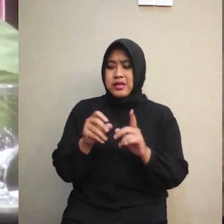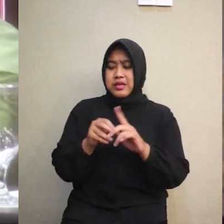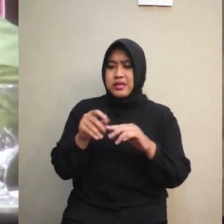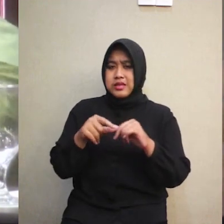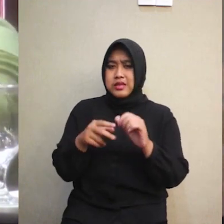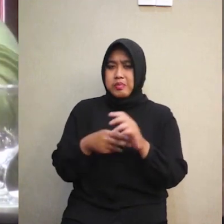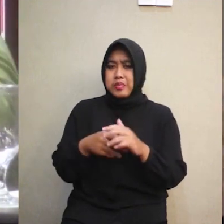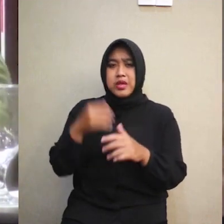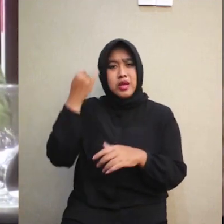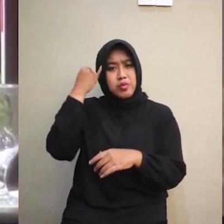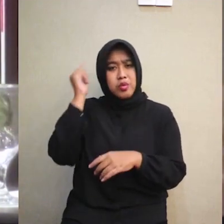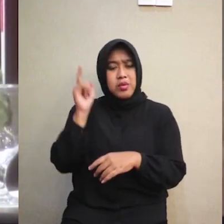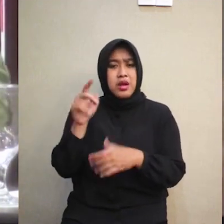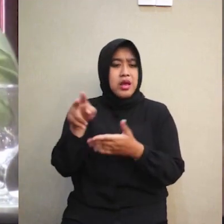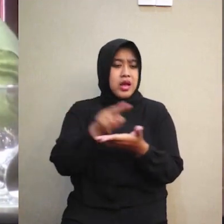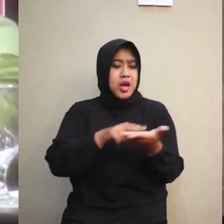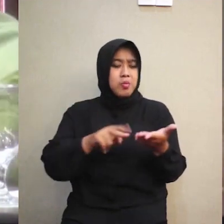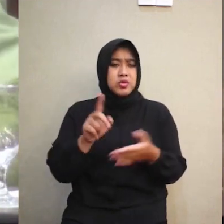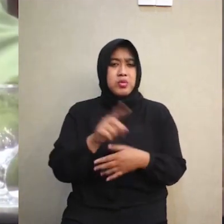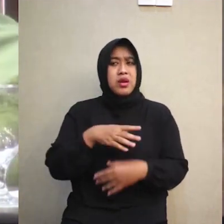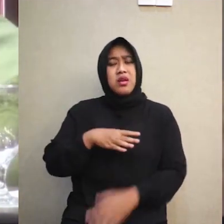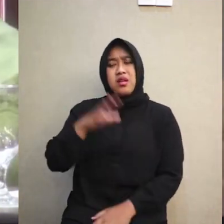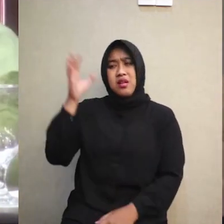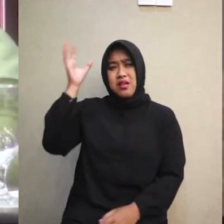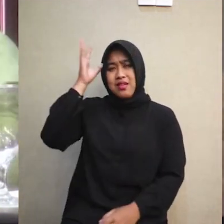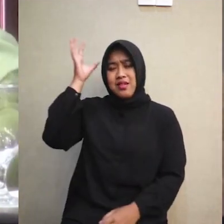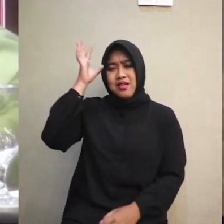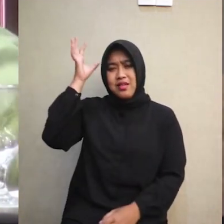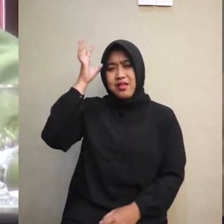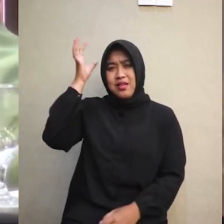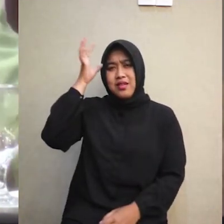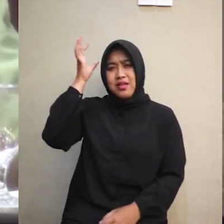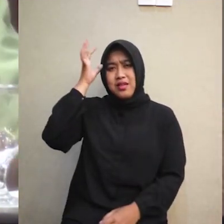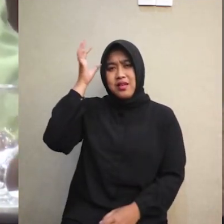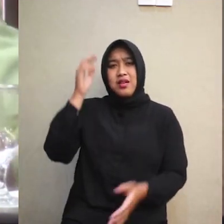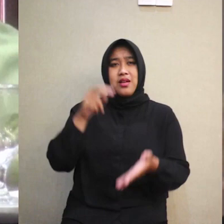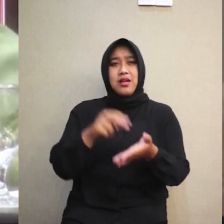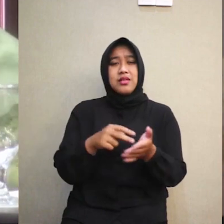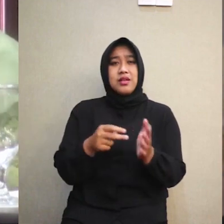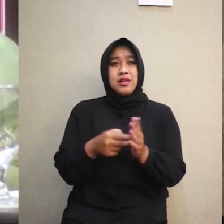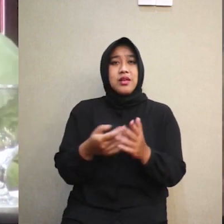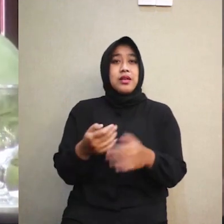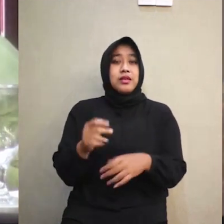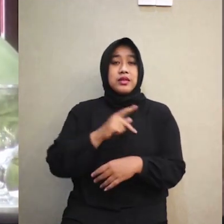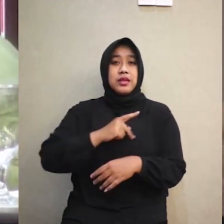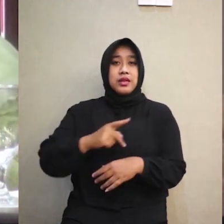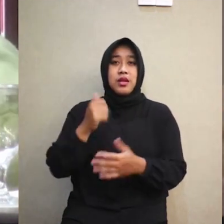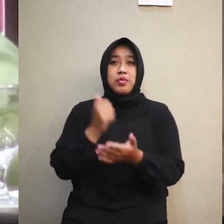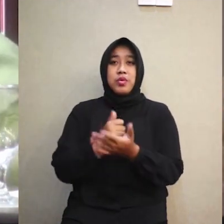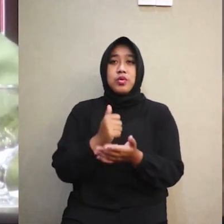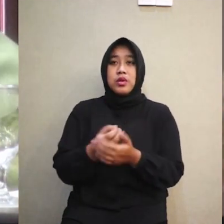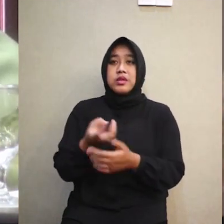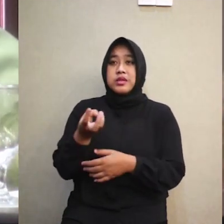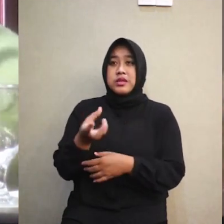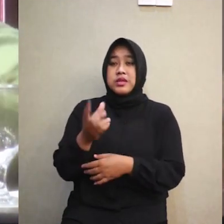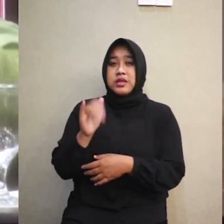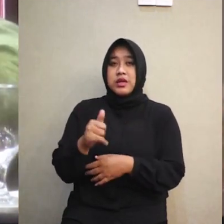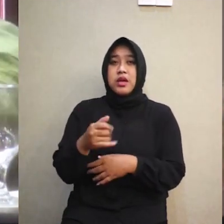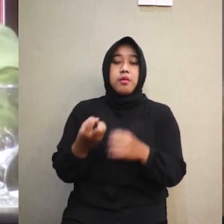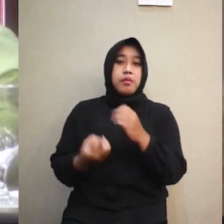kampus mana juga nggak tahu itu nah ini ini menunjukkan bahwa kita sangat sedikit sekali